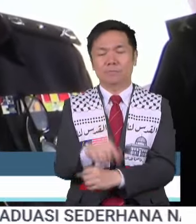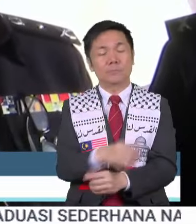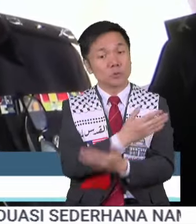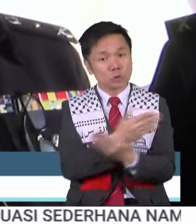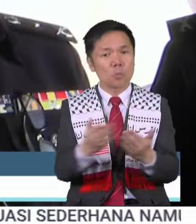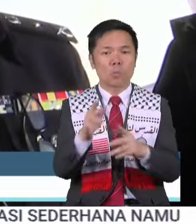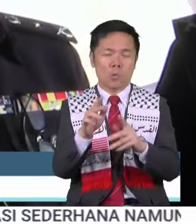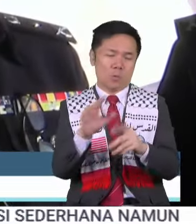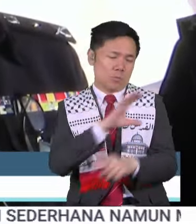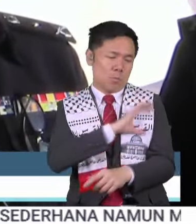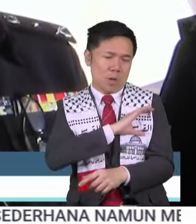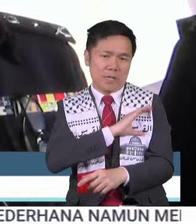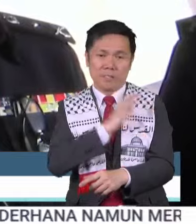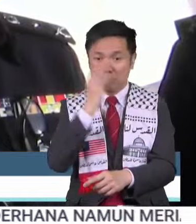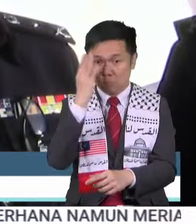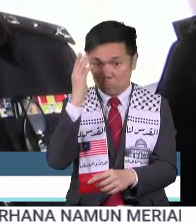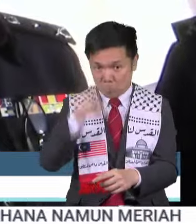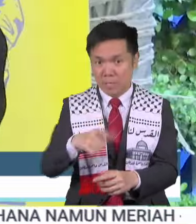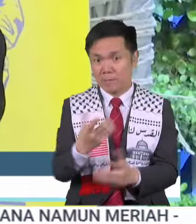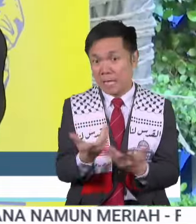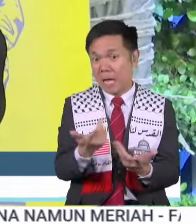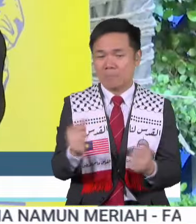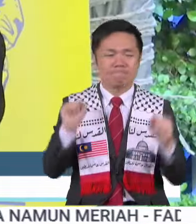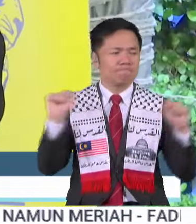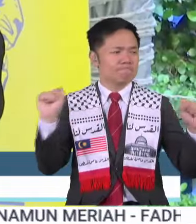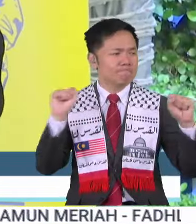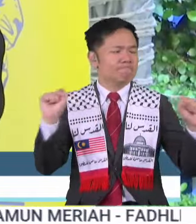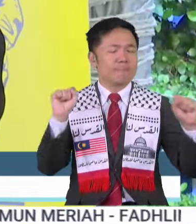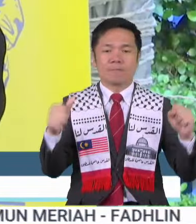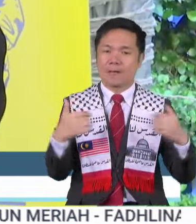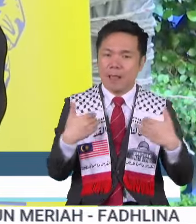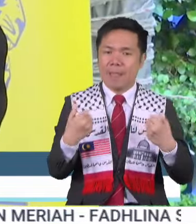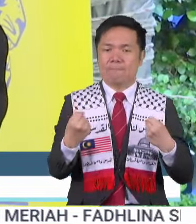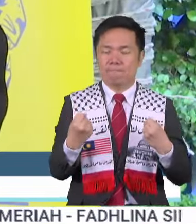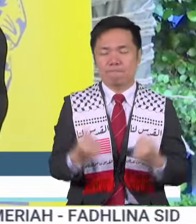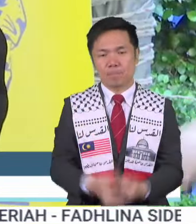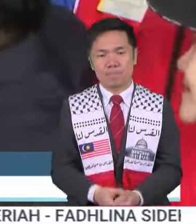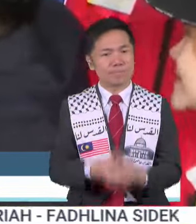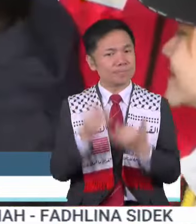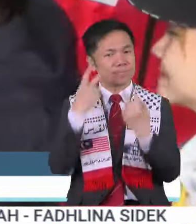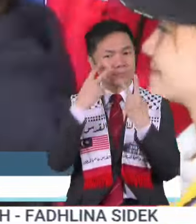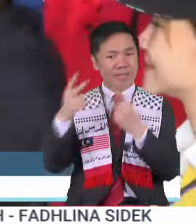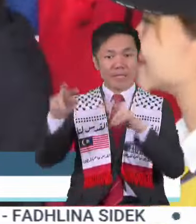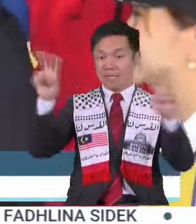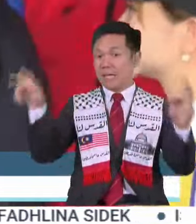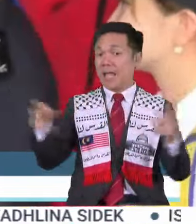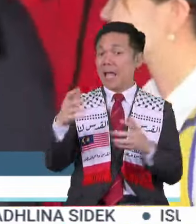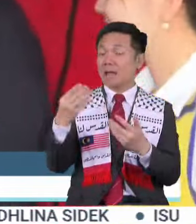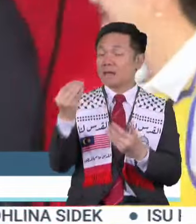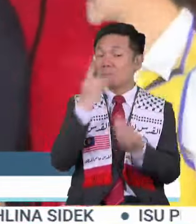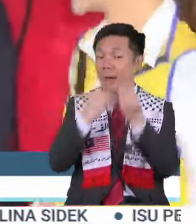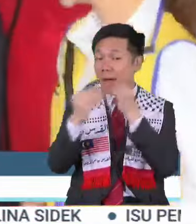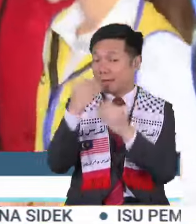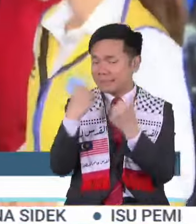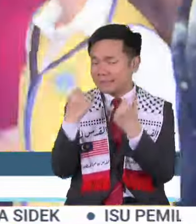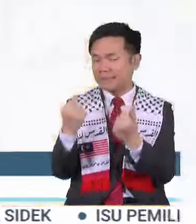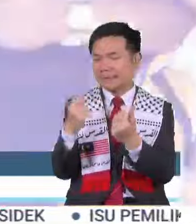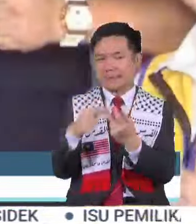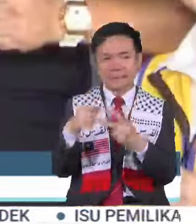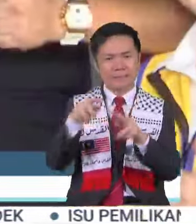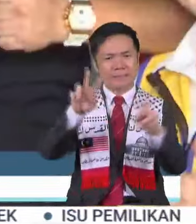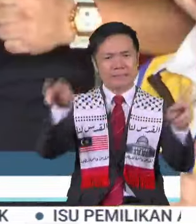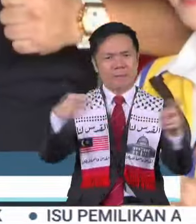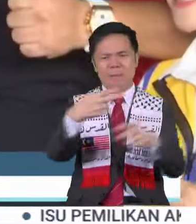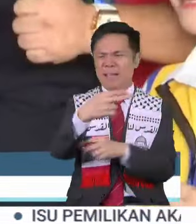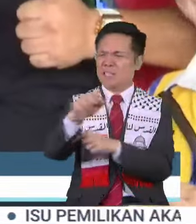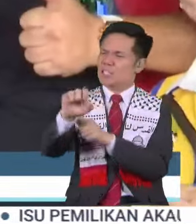supaya mereka dapat mengalkan kesihatan yang terbaik beliau ditemui dalam sidang media program healthy eating active living Hill